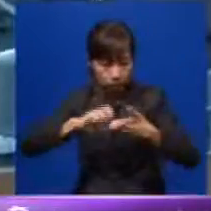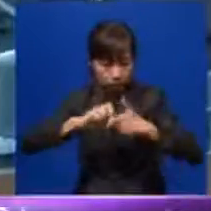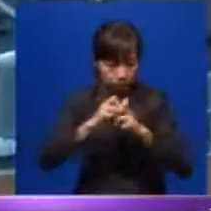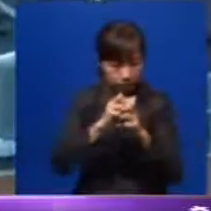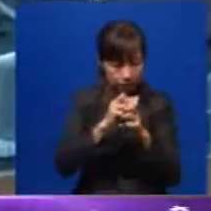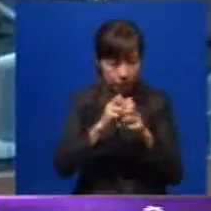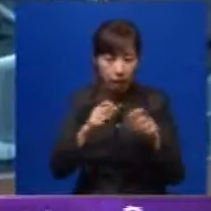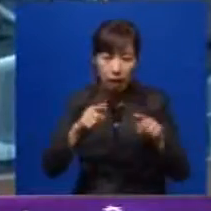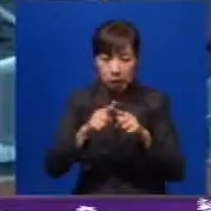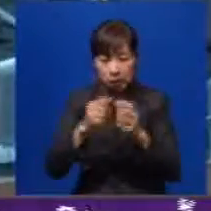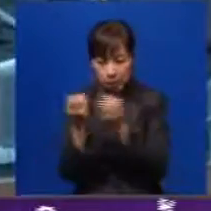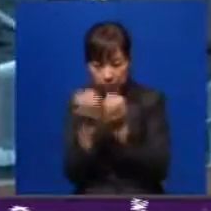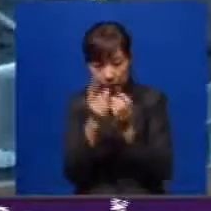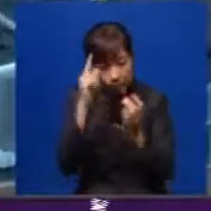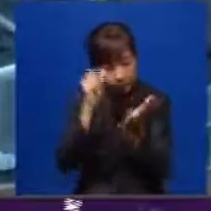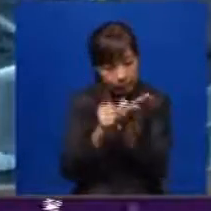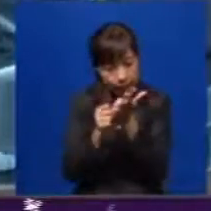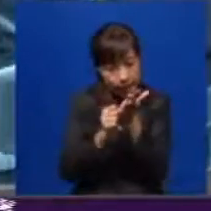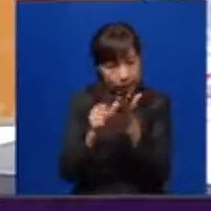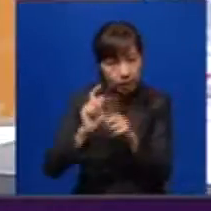ดำเนินการเชิงคู่ขนานอย่างต่อเนื่องด้วย